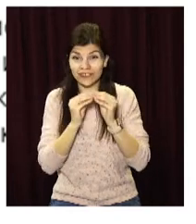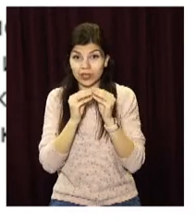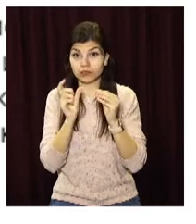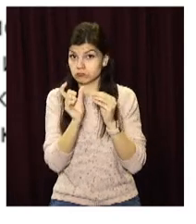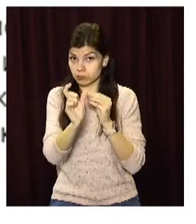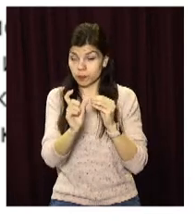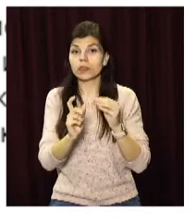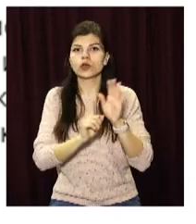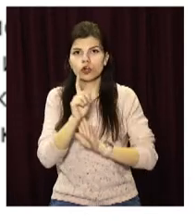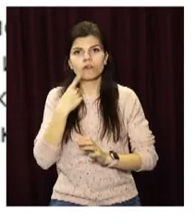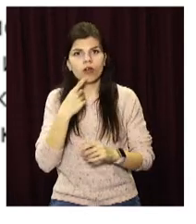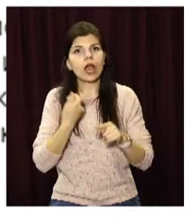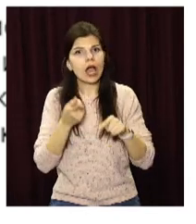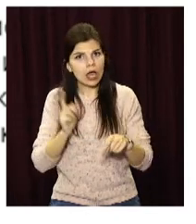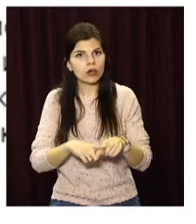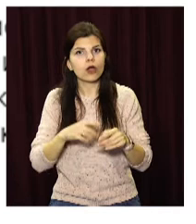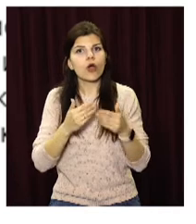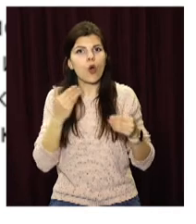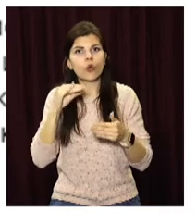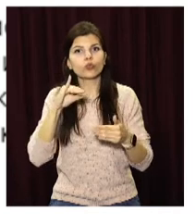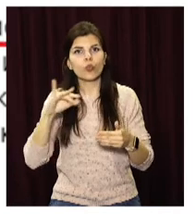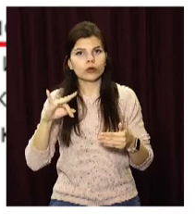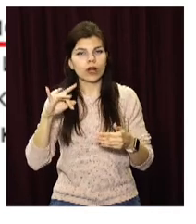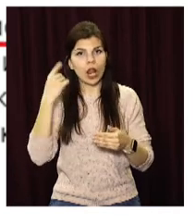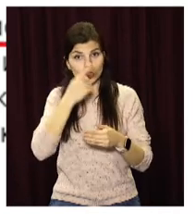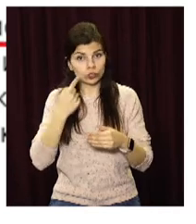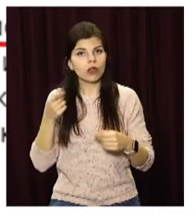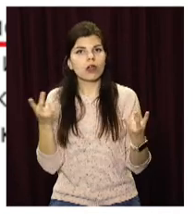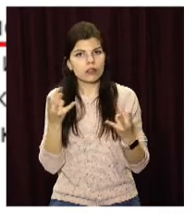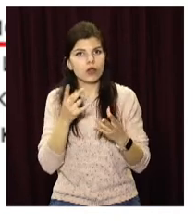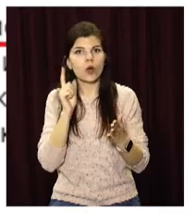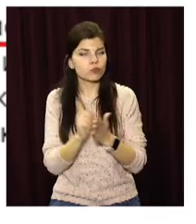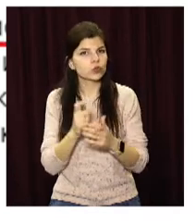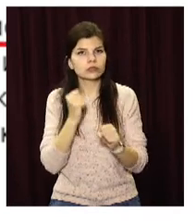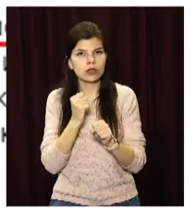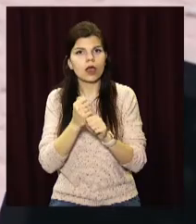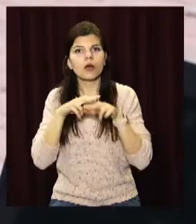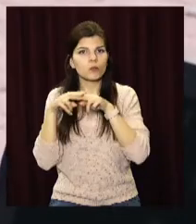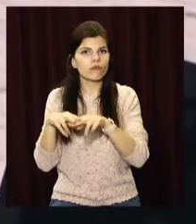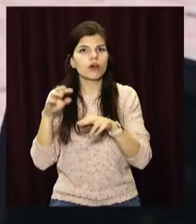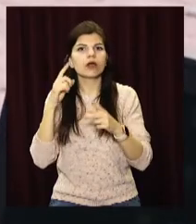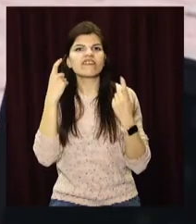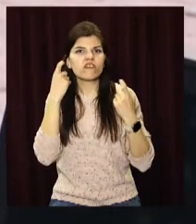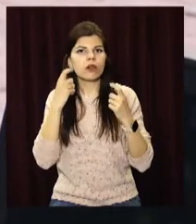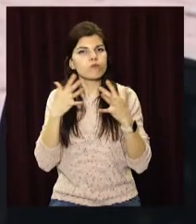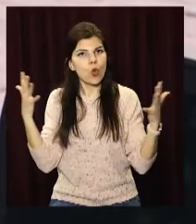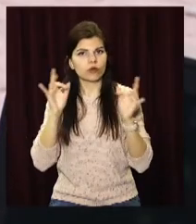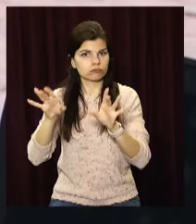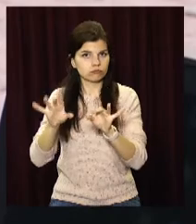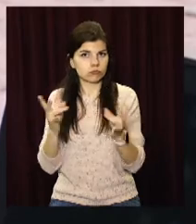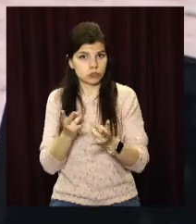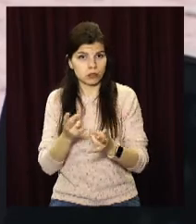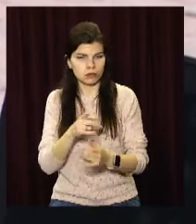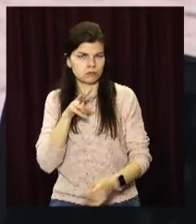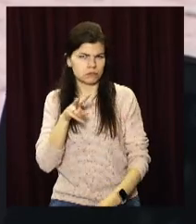і начали втирати, що это от юрлица і нужно некие маніпуляції сделать з переводом. Хлопцю це здалося підозрілим, тож